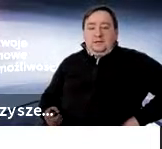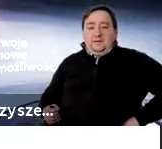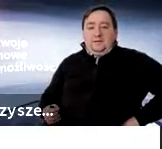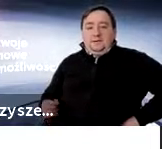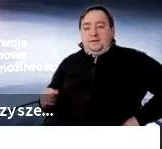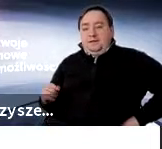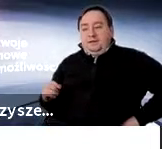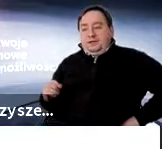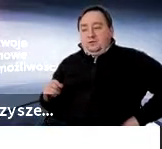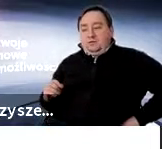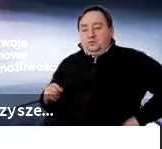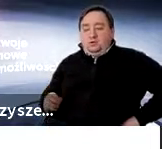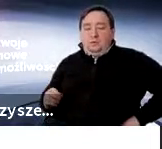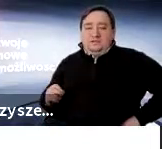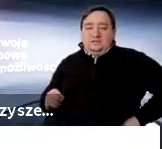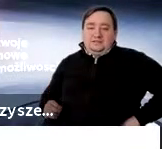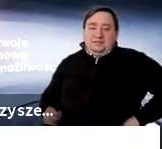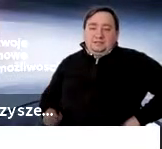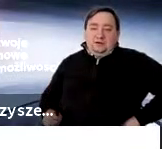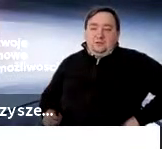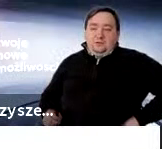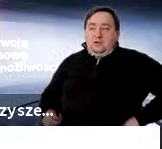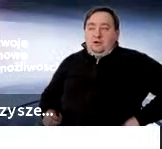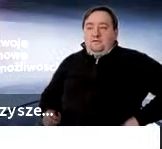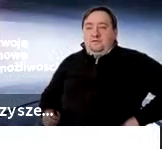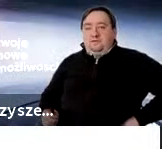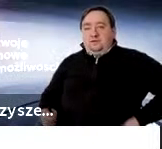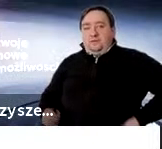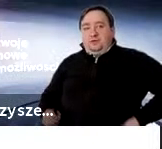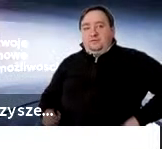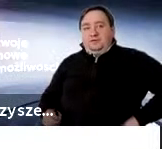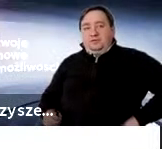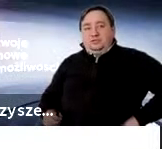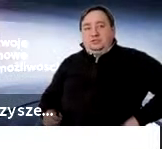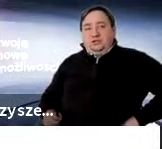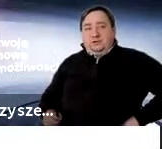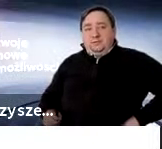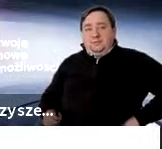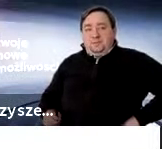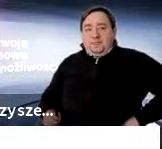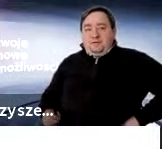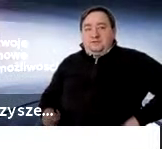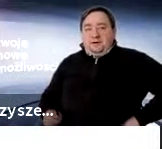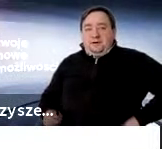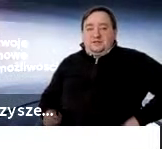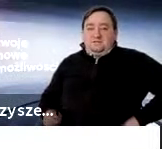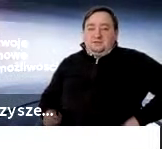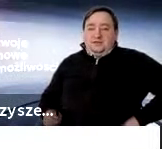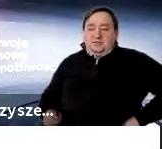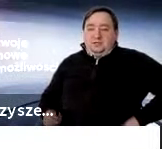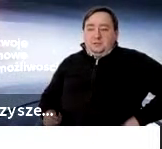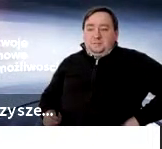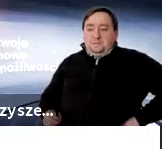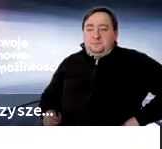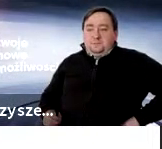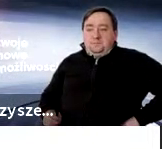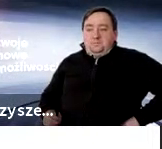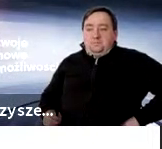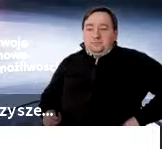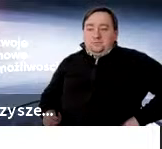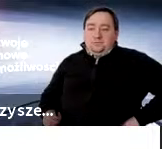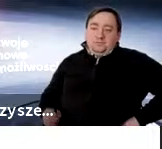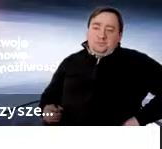stricte usługą asystencką, oferujemy również wsparcie w postaci